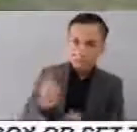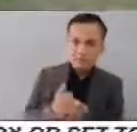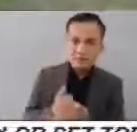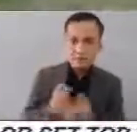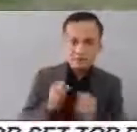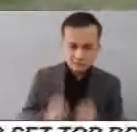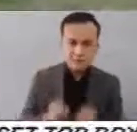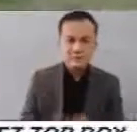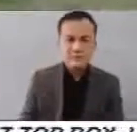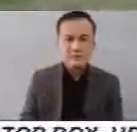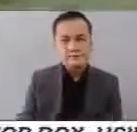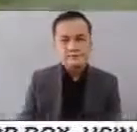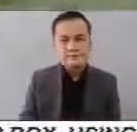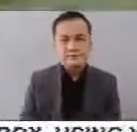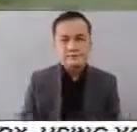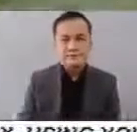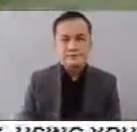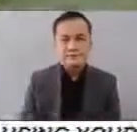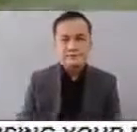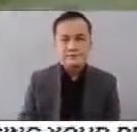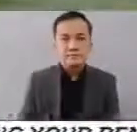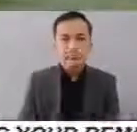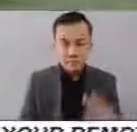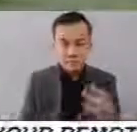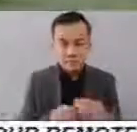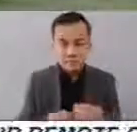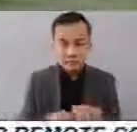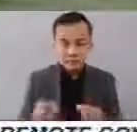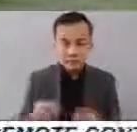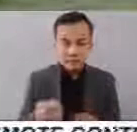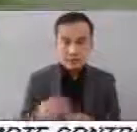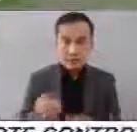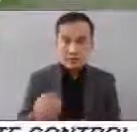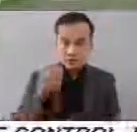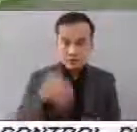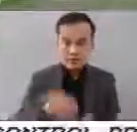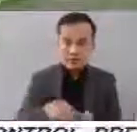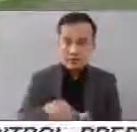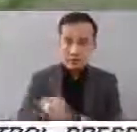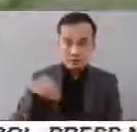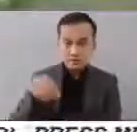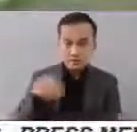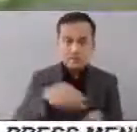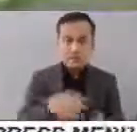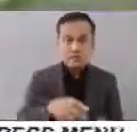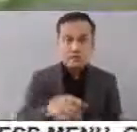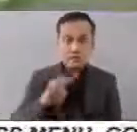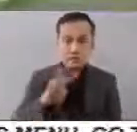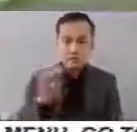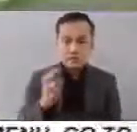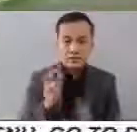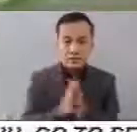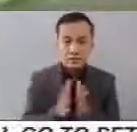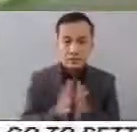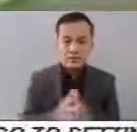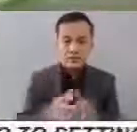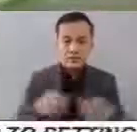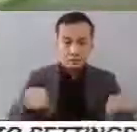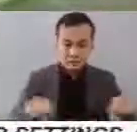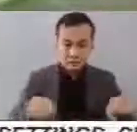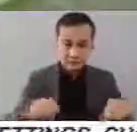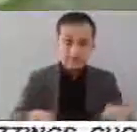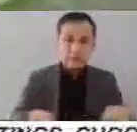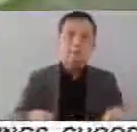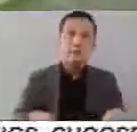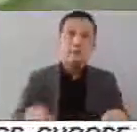Aljo, bukod sa mga bumuhos na ayuda, ay hinihikayat ng Laurel Local Government ang kanilang mga residente na mag-ipon ng mga